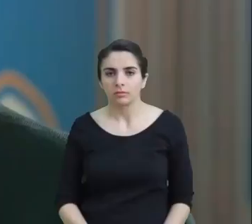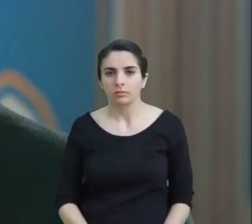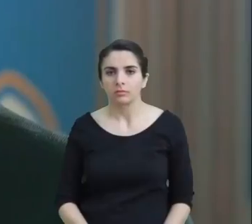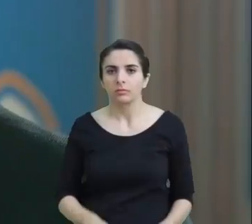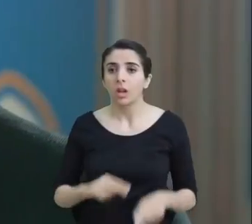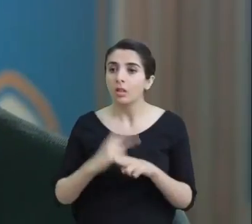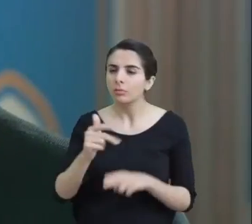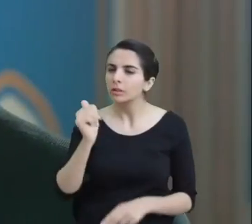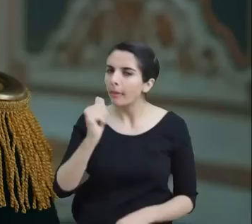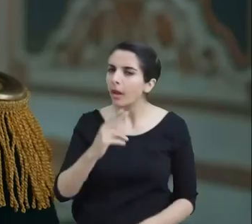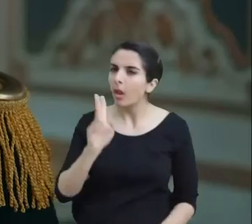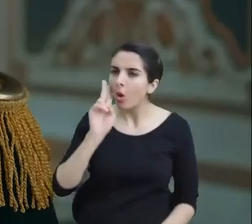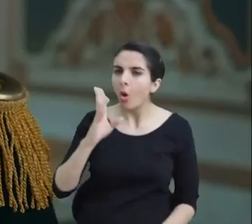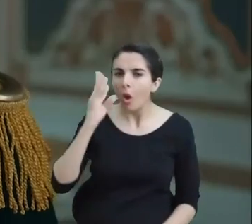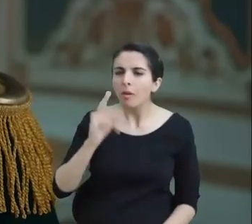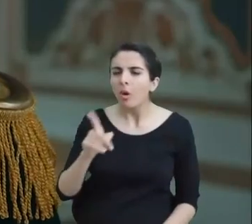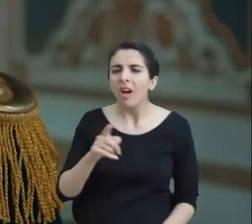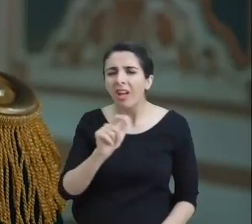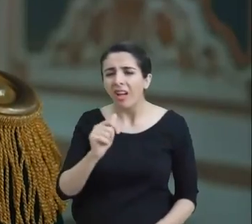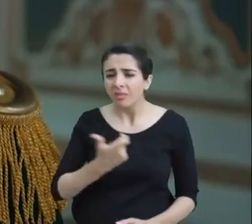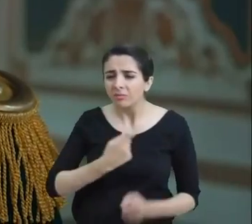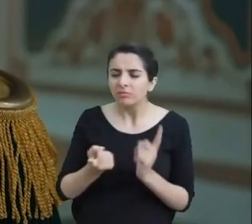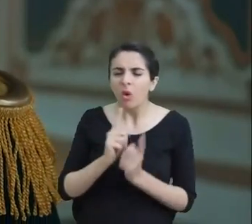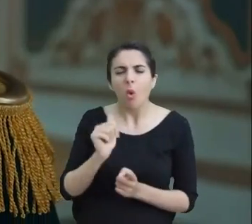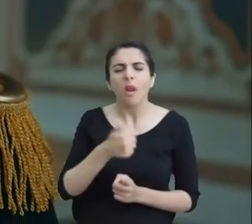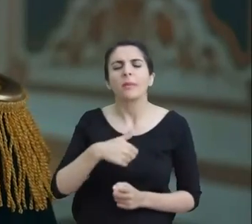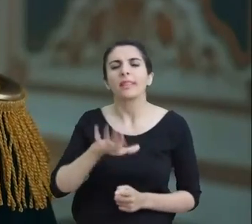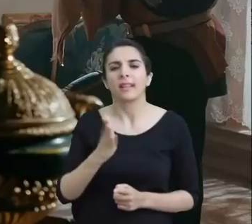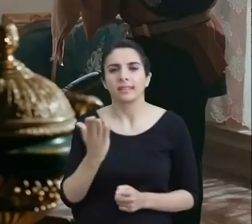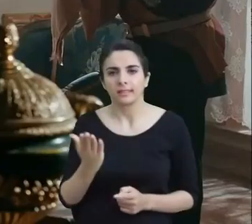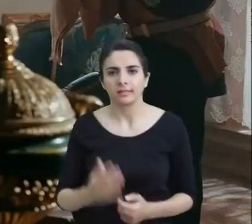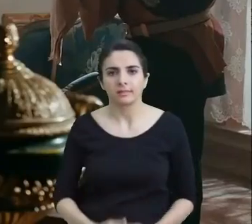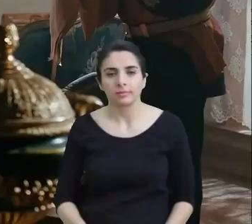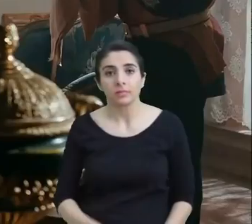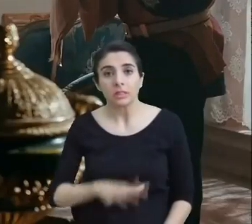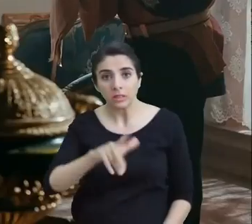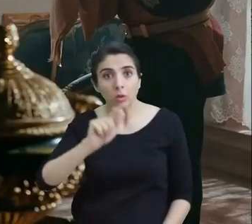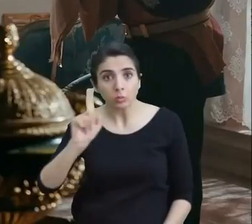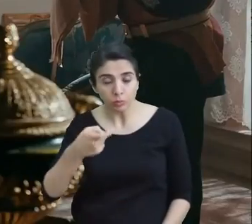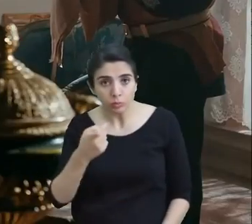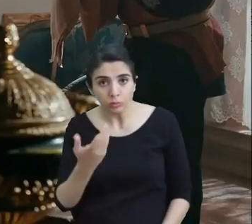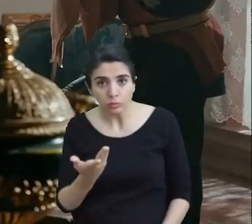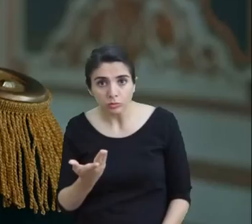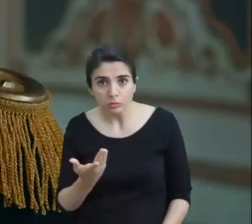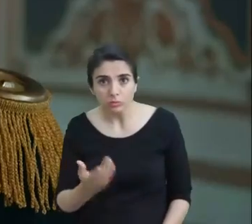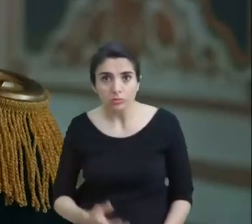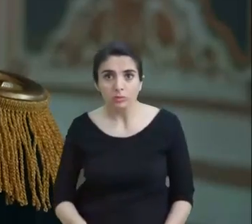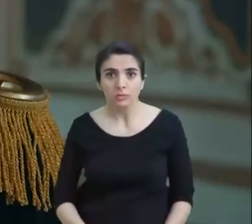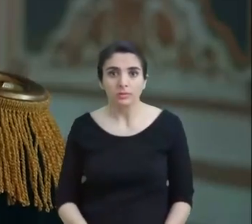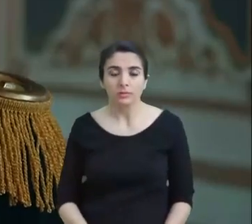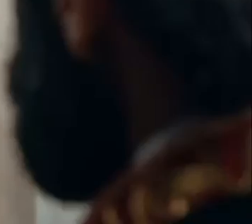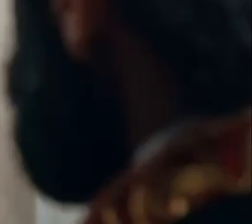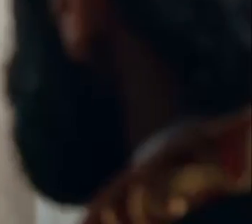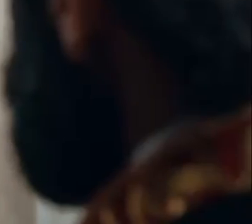Kadı Gıyasettin'i tanıyacaksın Esat Paşa. O böyle şeylere ehemmiyet vermez. Hırsızı bulabildiniz mi?